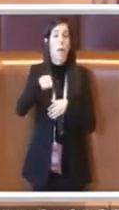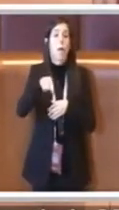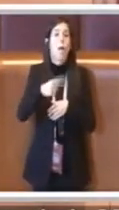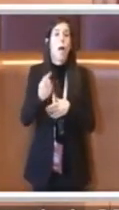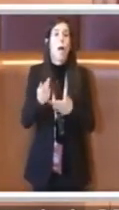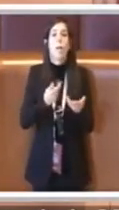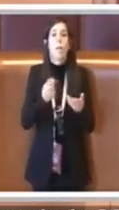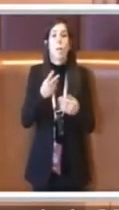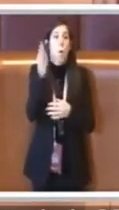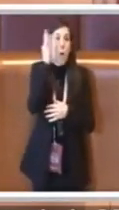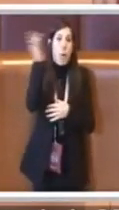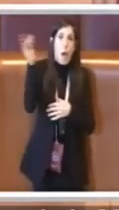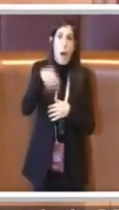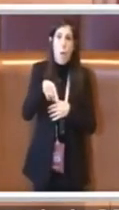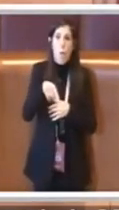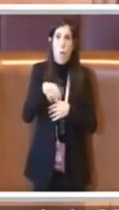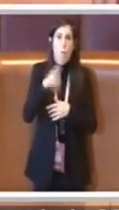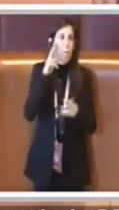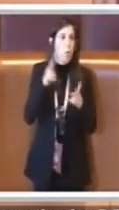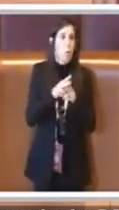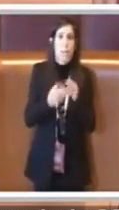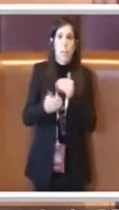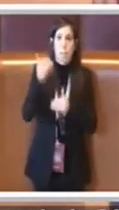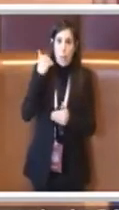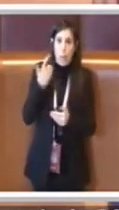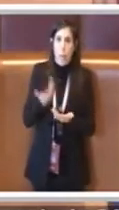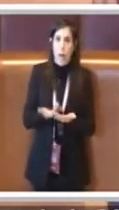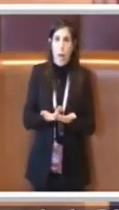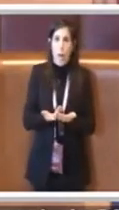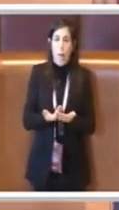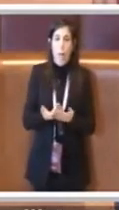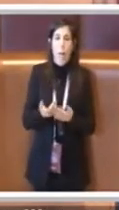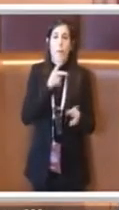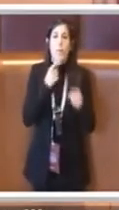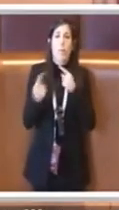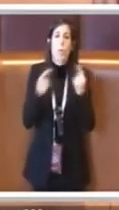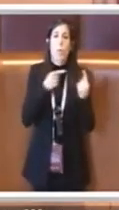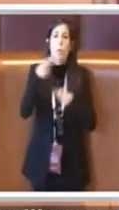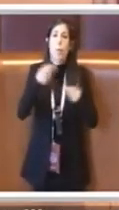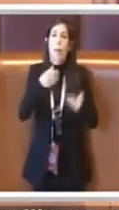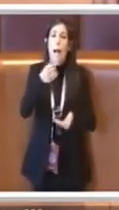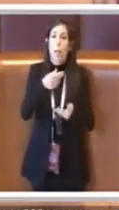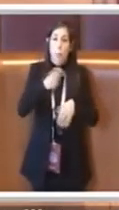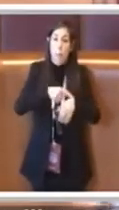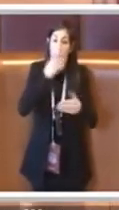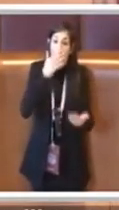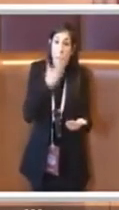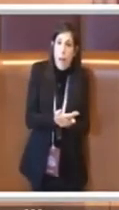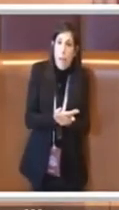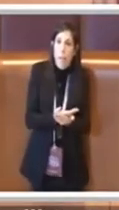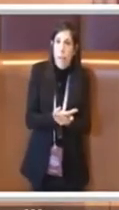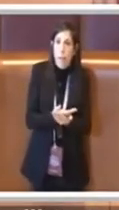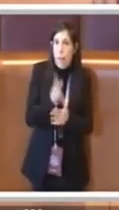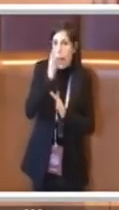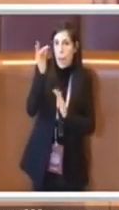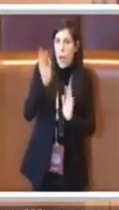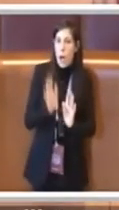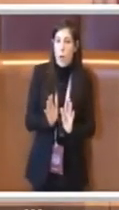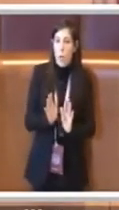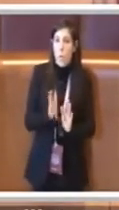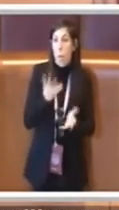un pochino una rarità a Roma. Era diverso tempo. Almeno un decennio che non